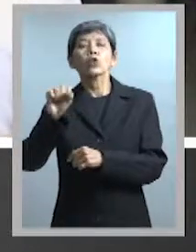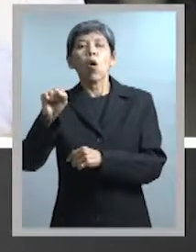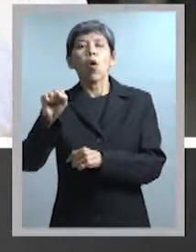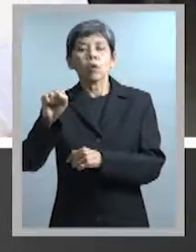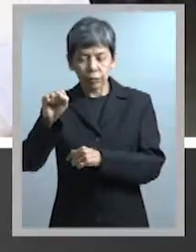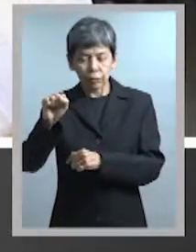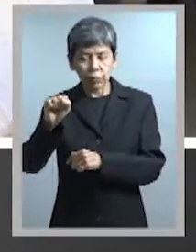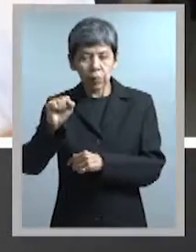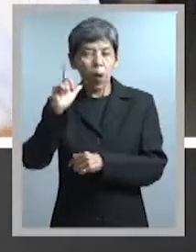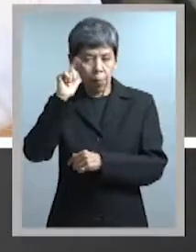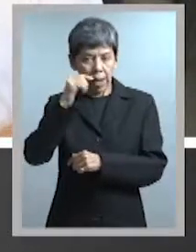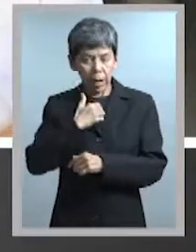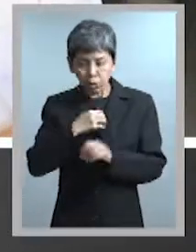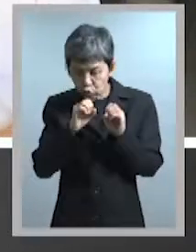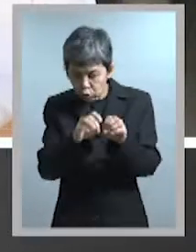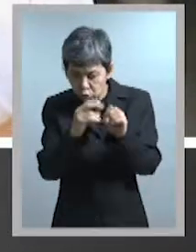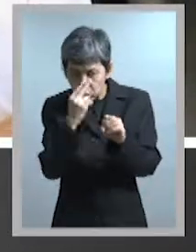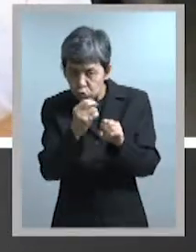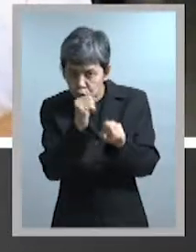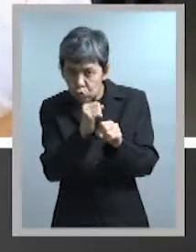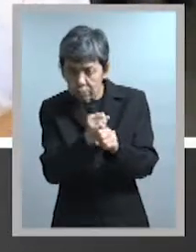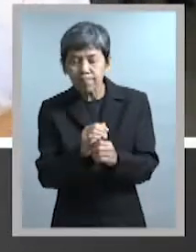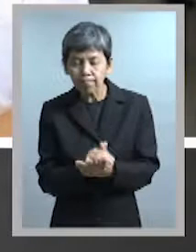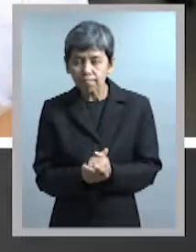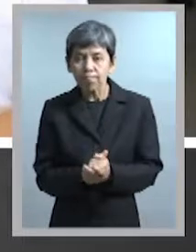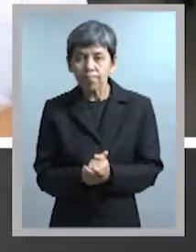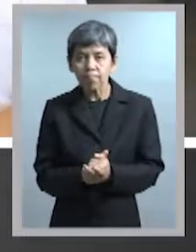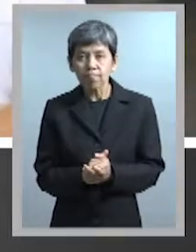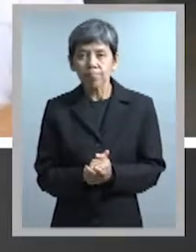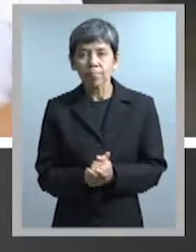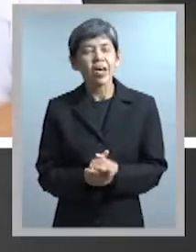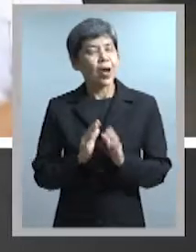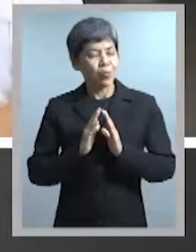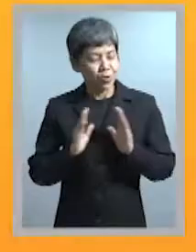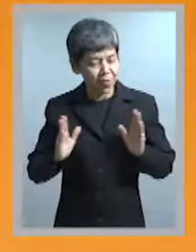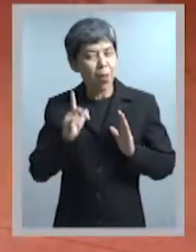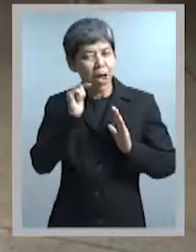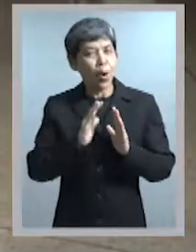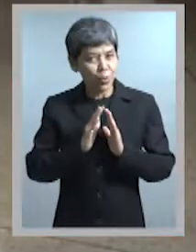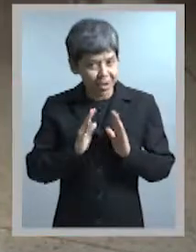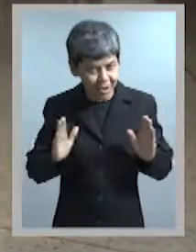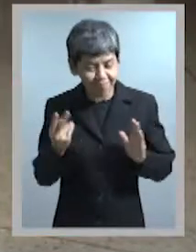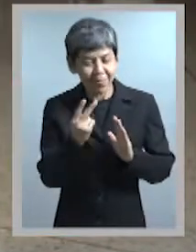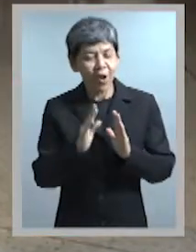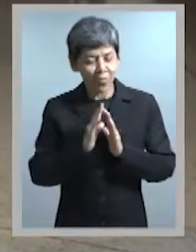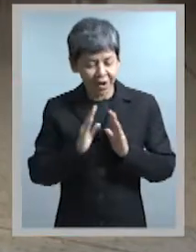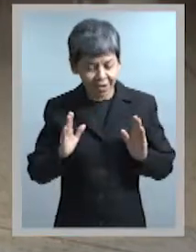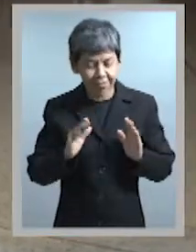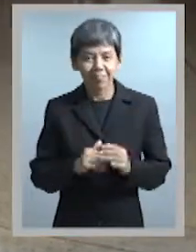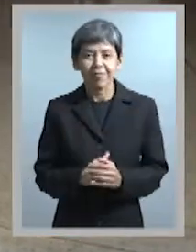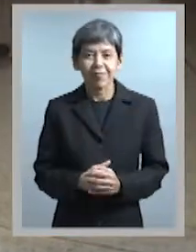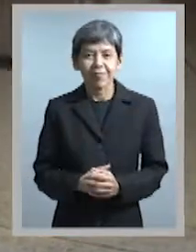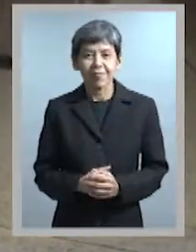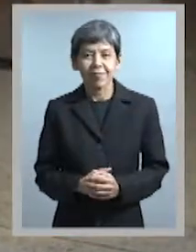ส. ค ่ะใช่ซึ่งคุณแม่ก็จะปูต่อไปนะคะตรงส่วนนี ้อ๋อโอเคก็ขอบคุณคุณแม่น้ำเกมกับน้ำเกมนะครับ ขอบคุณค่